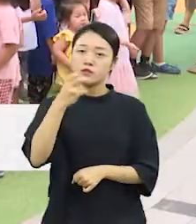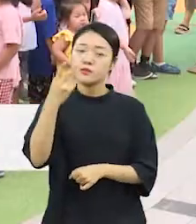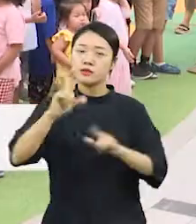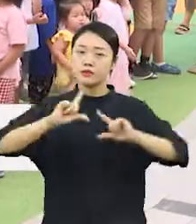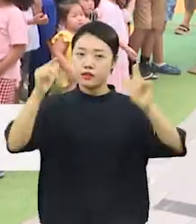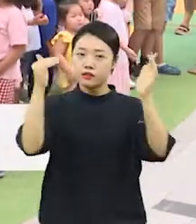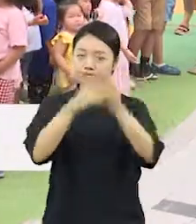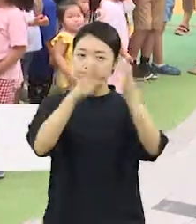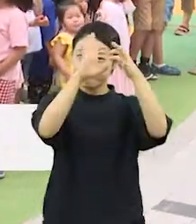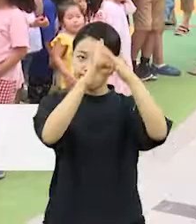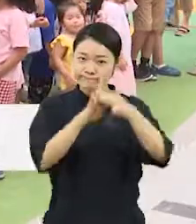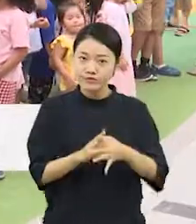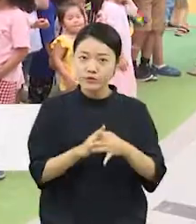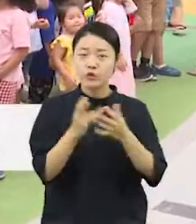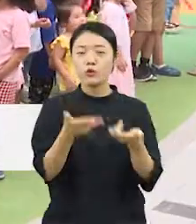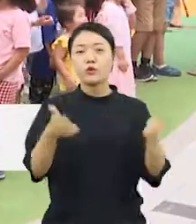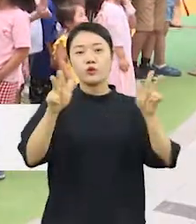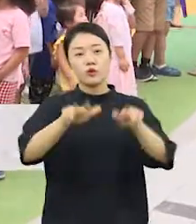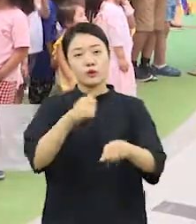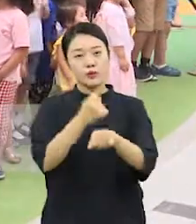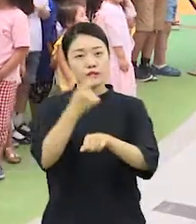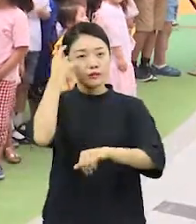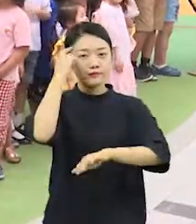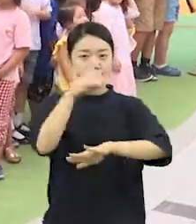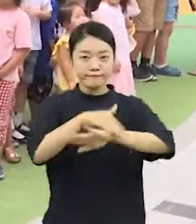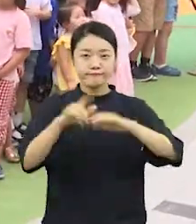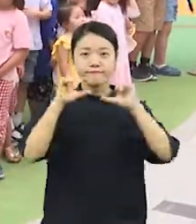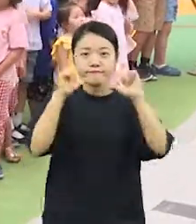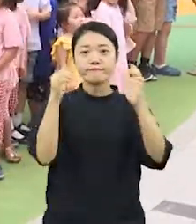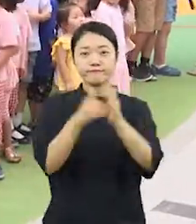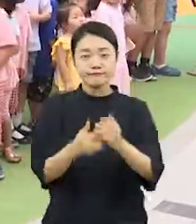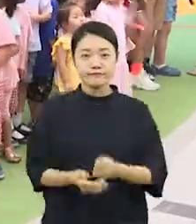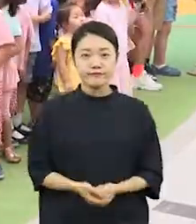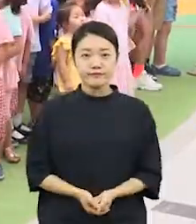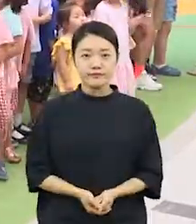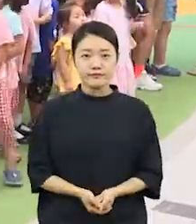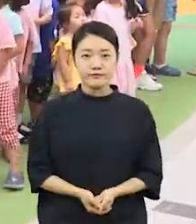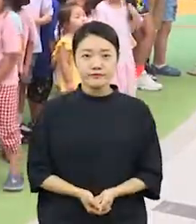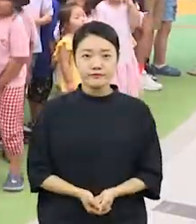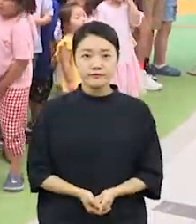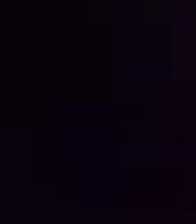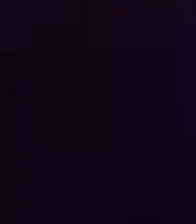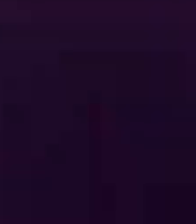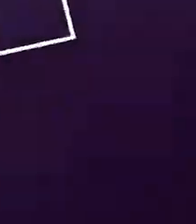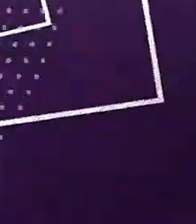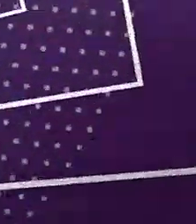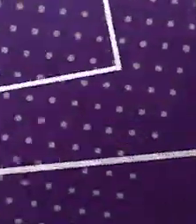2022년까지 지속적으로 생태 놀이터를 조성할 계획이라고 밝혔습니다.